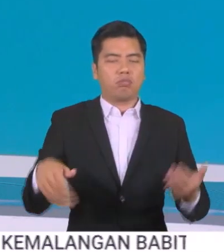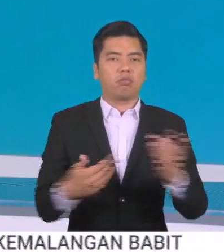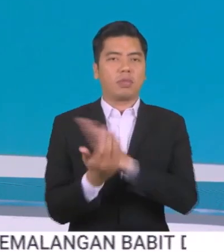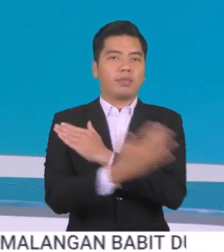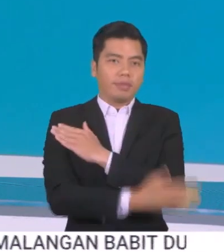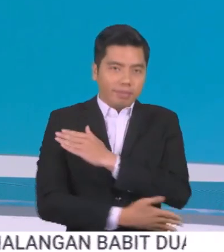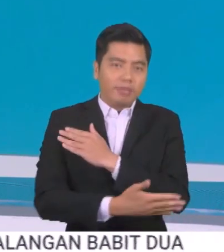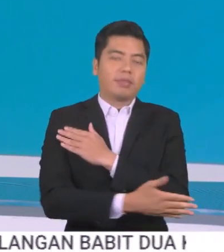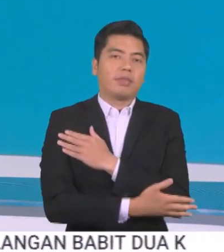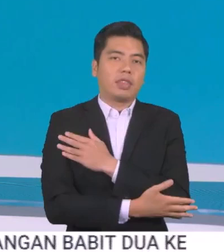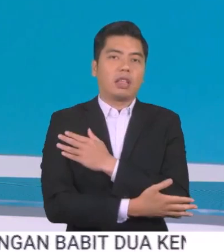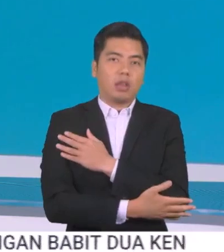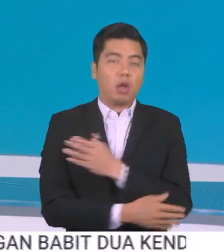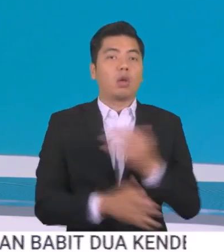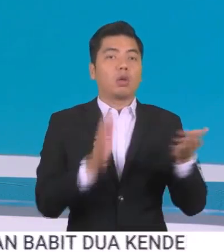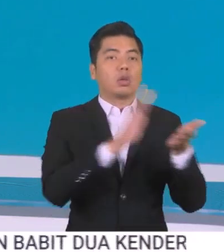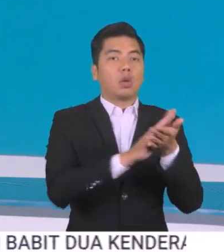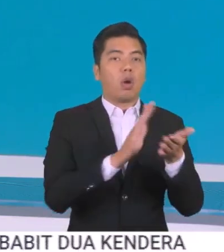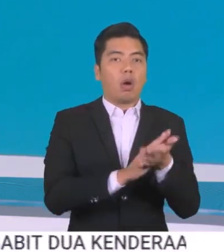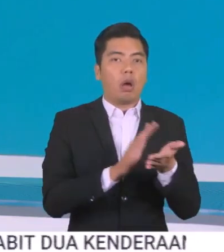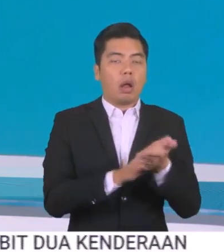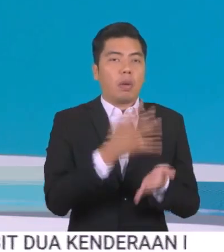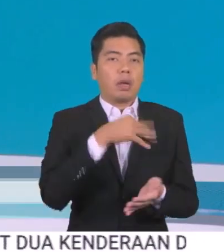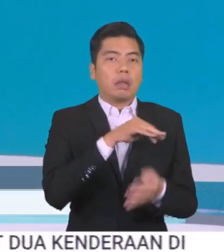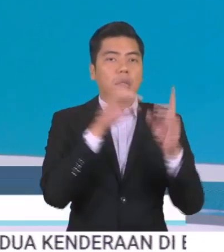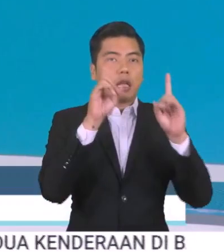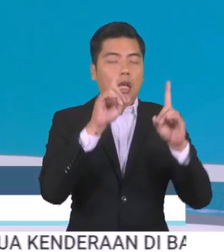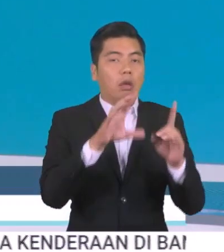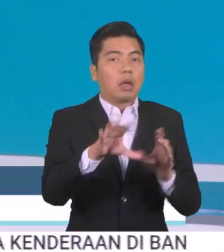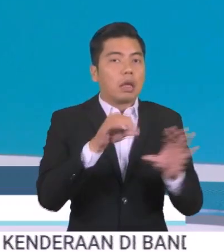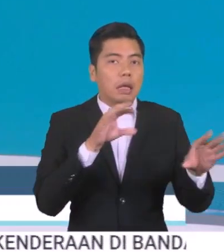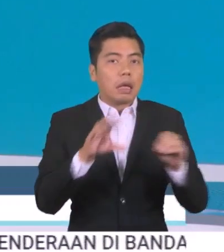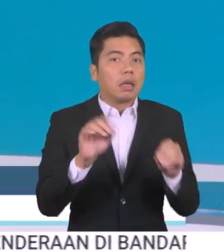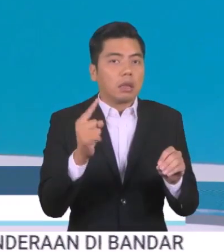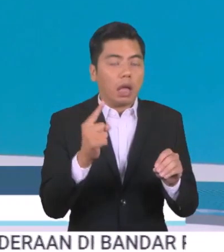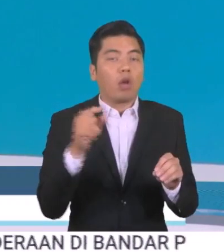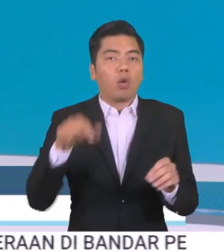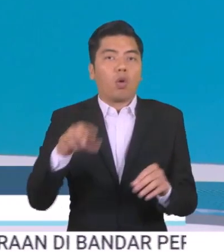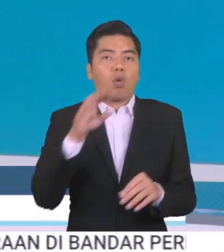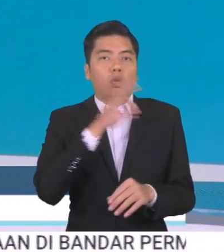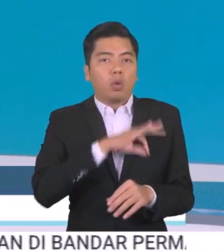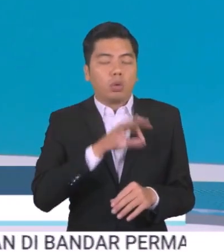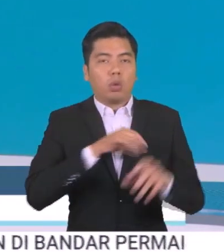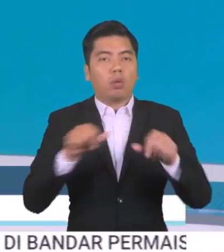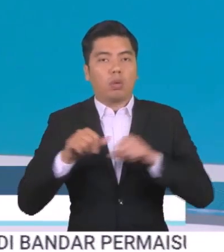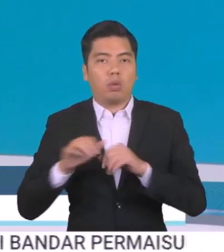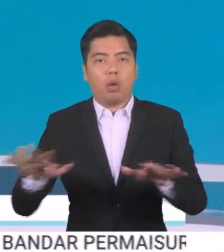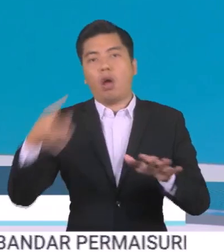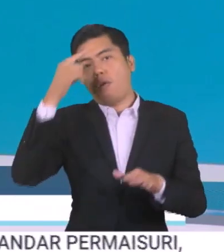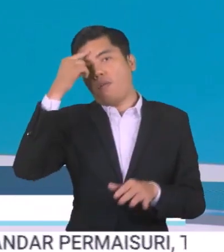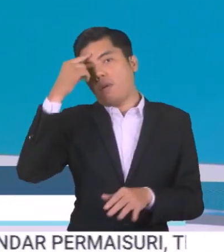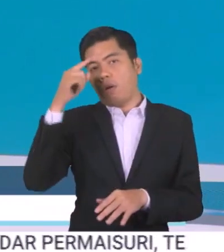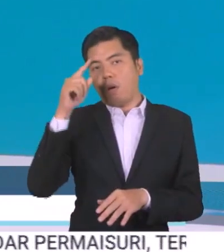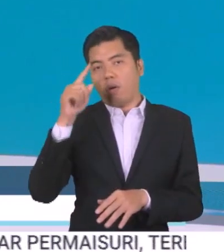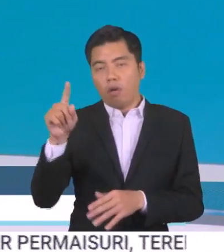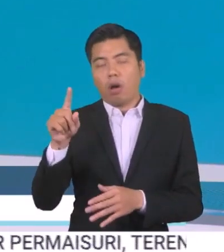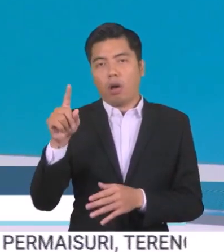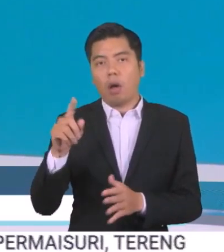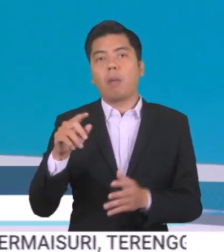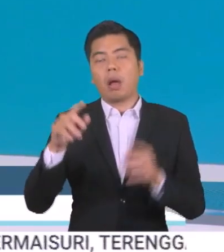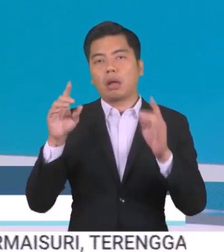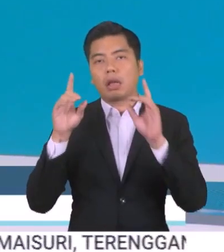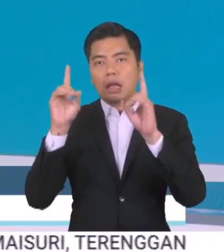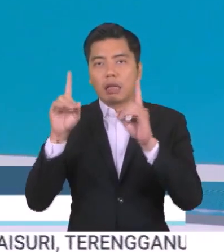seluruh negara. Selain sekolah-sekolah Kementerian Pendidikan yang terpilih, manfaatnya akan diperluas kepada pelajar institusi pengajian